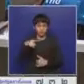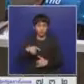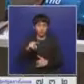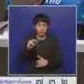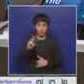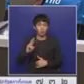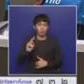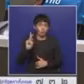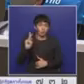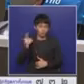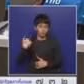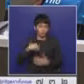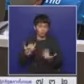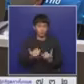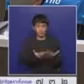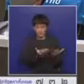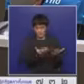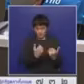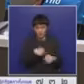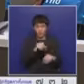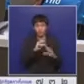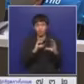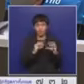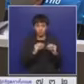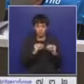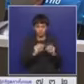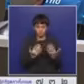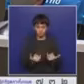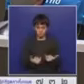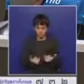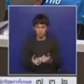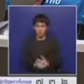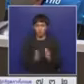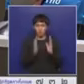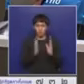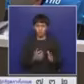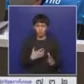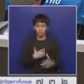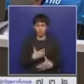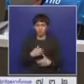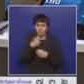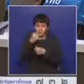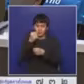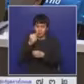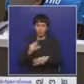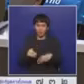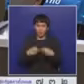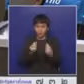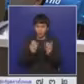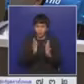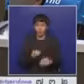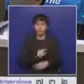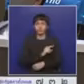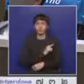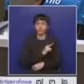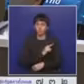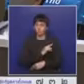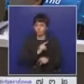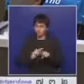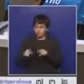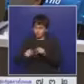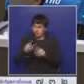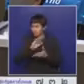เรียกประชุมวันนี้นะครับหลายคนเรียกร้องให้คนรับผิดชอบในเหตุการณ์ที่เกิด